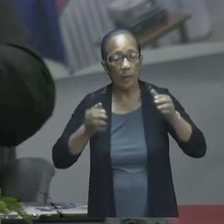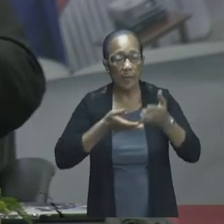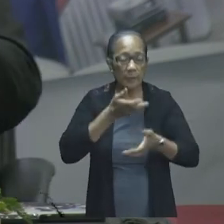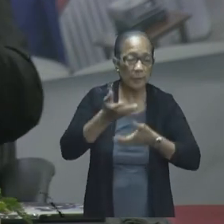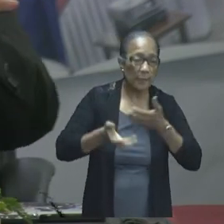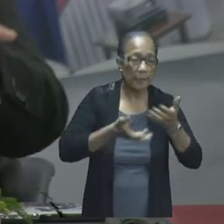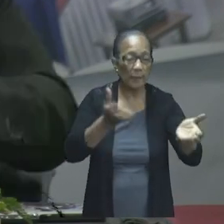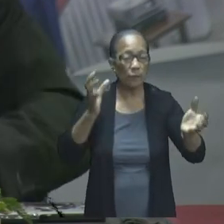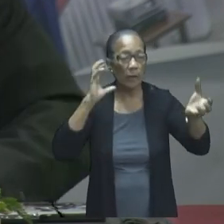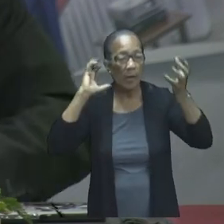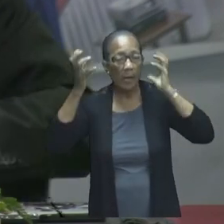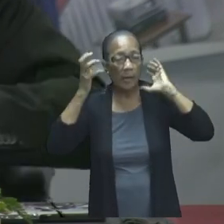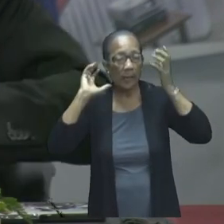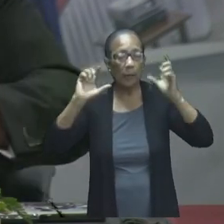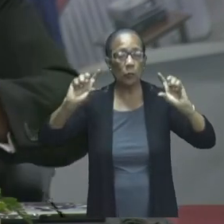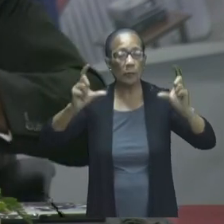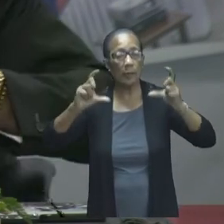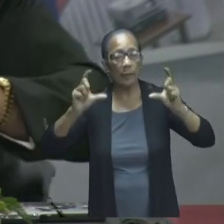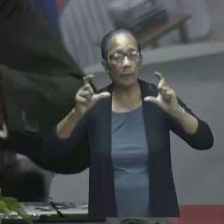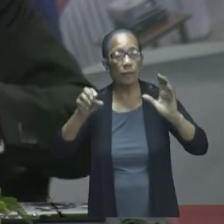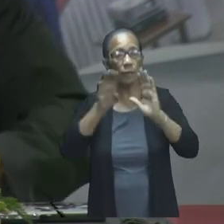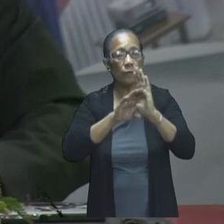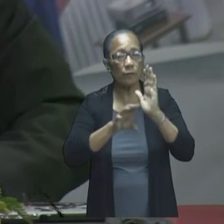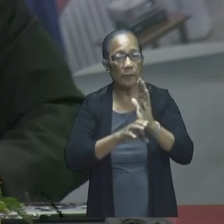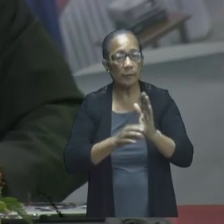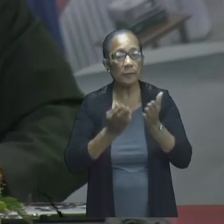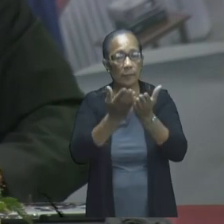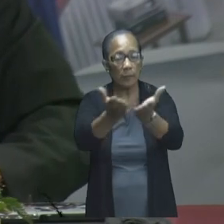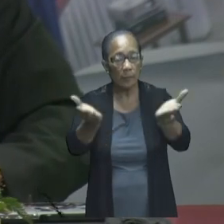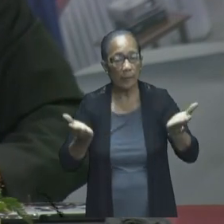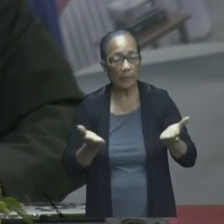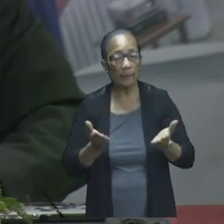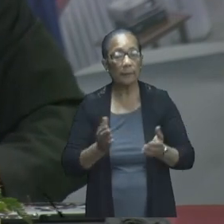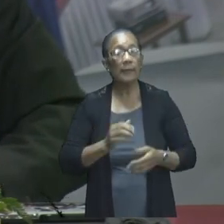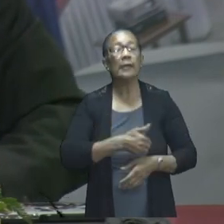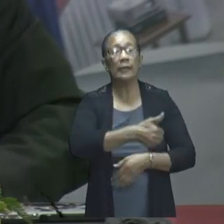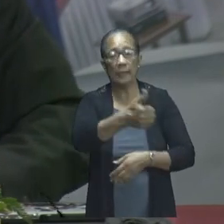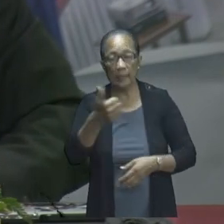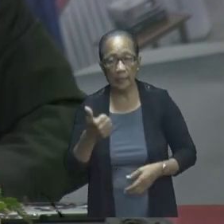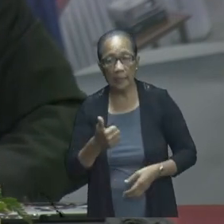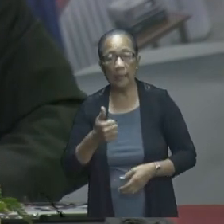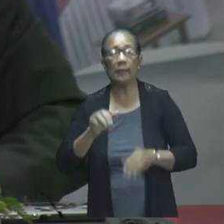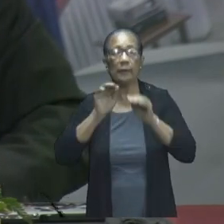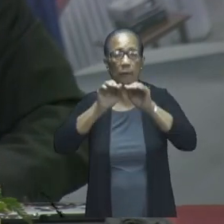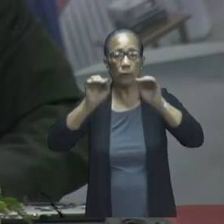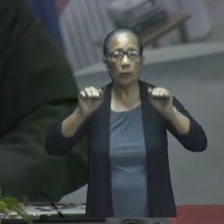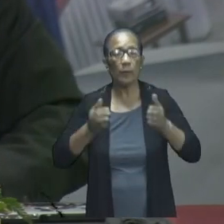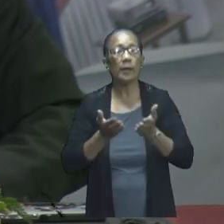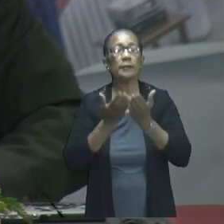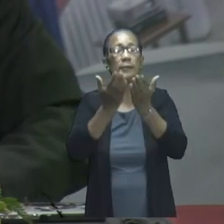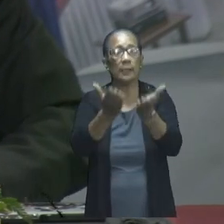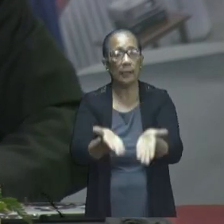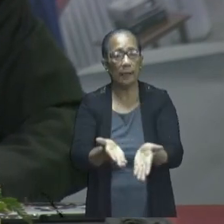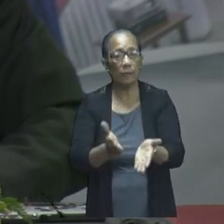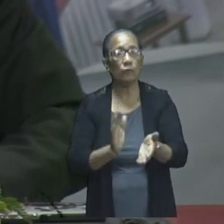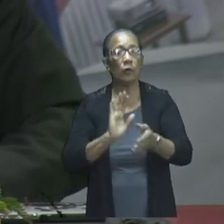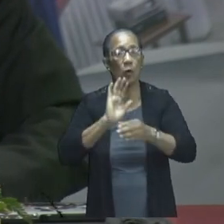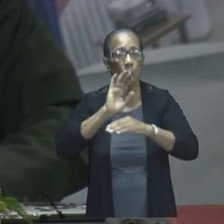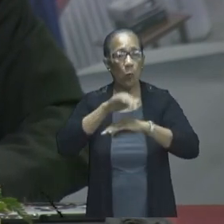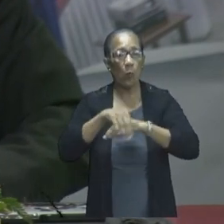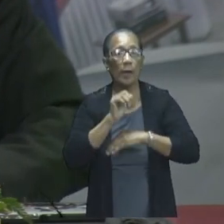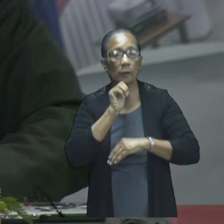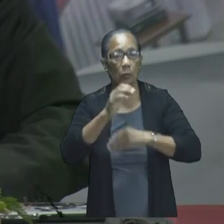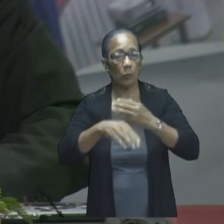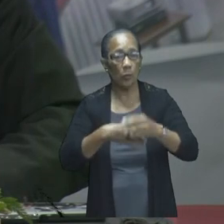radioprogramma televisieprogramma clips die gaan komen zodat ieder geen van meer dan waarover de man voor ons er is